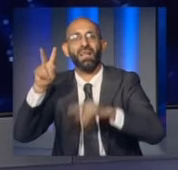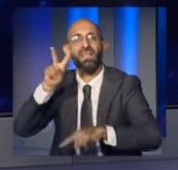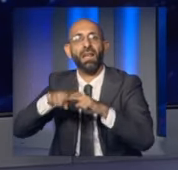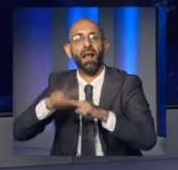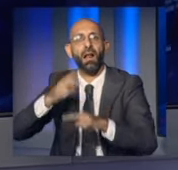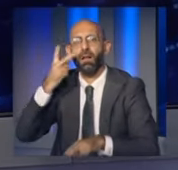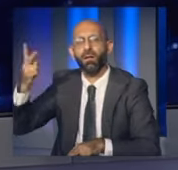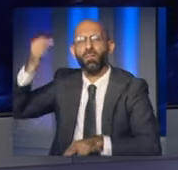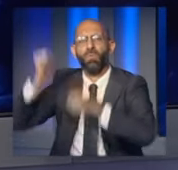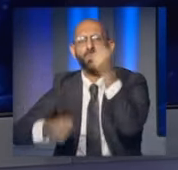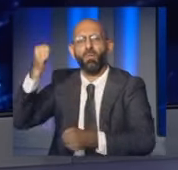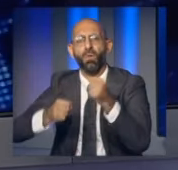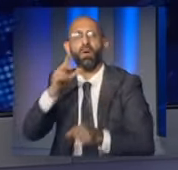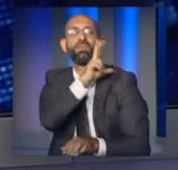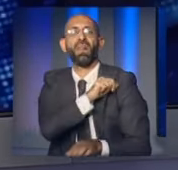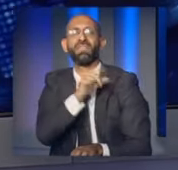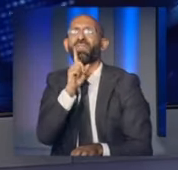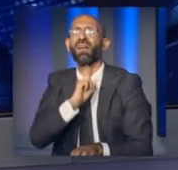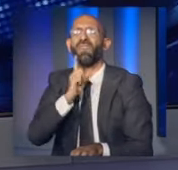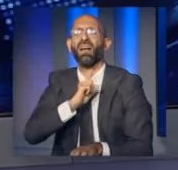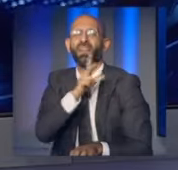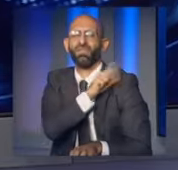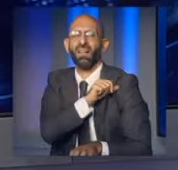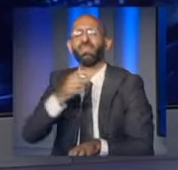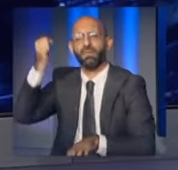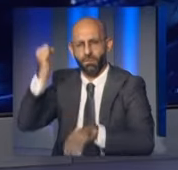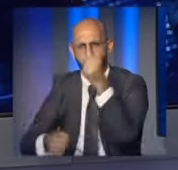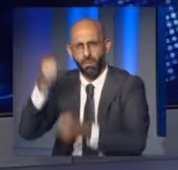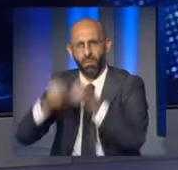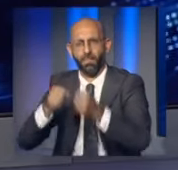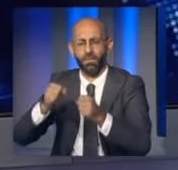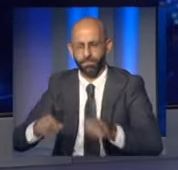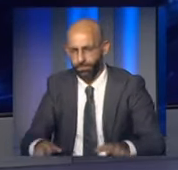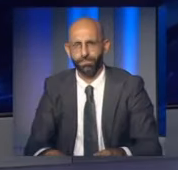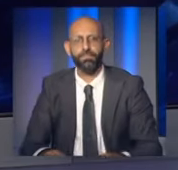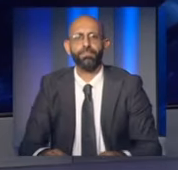العدوان الإسرائيلي متقطع جنوبا ومتواصل في رفح قطاع غزة.